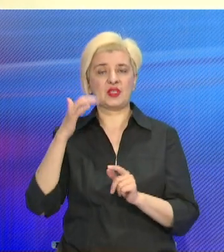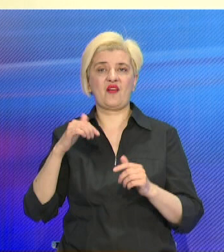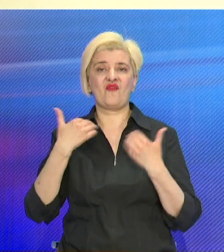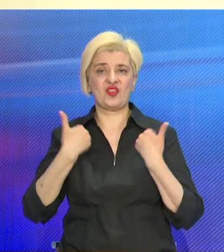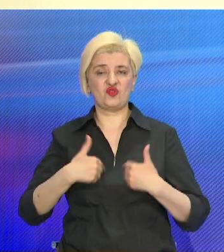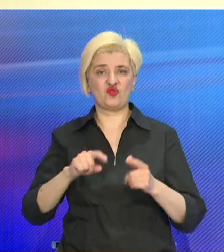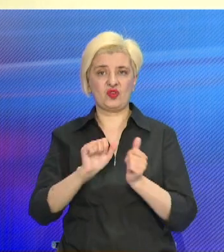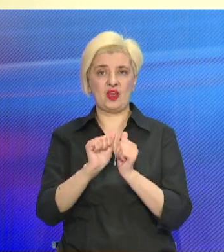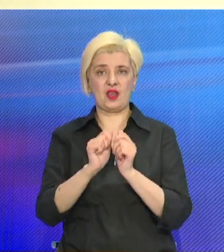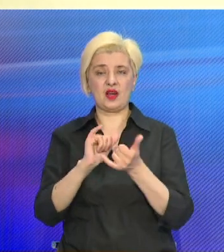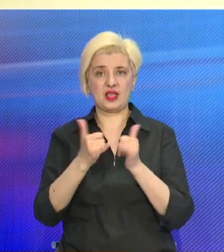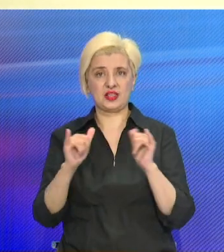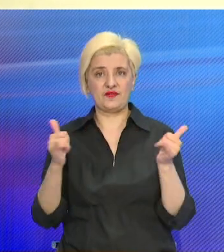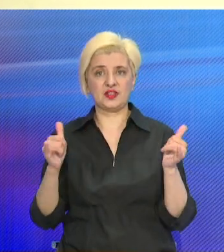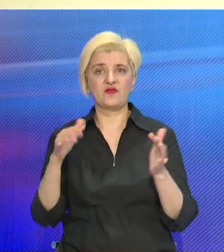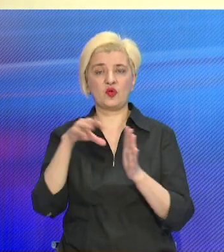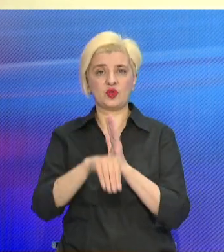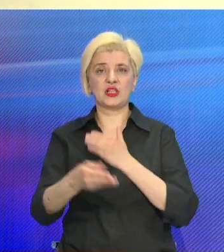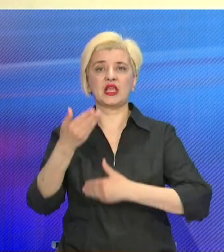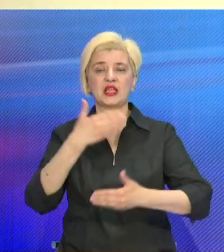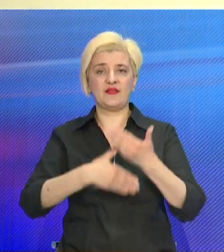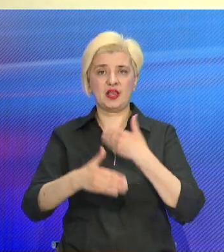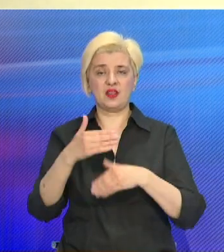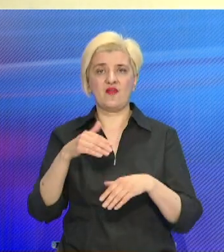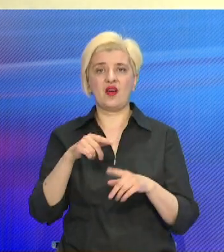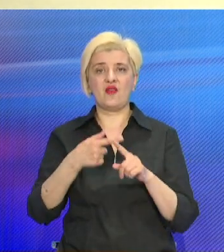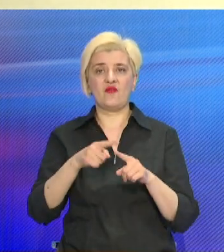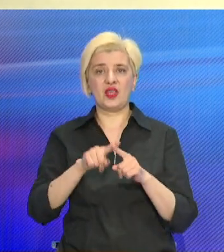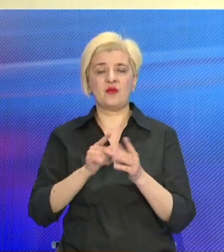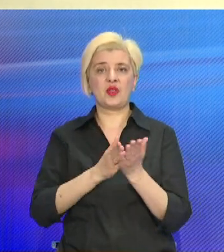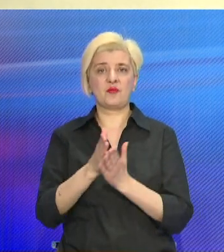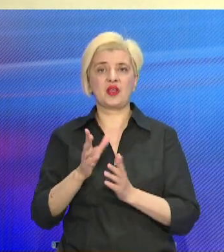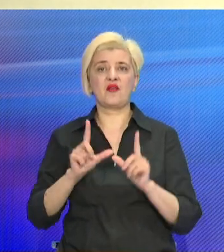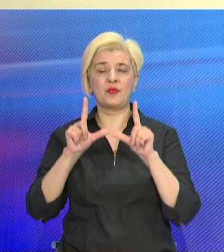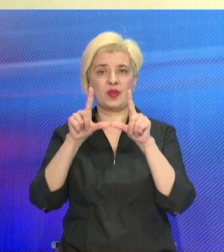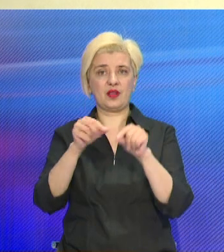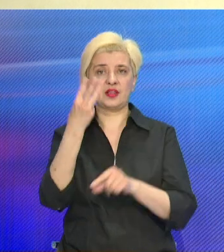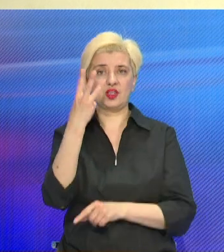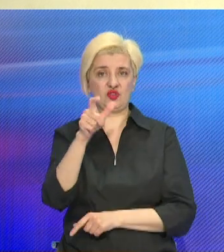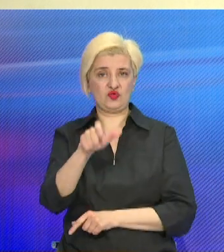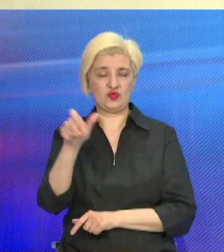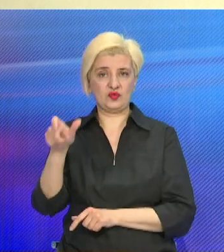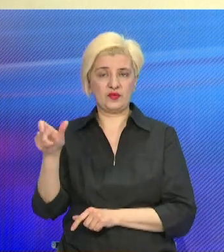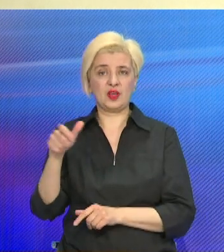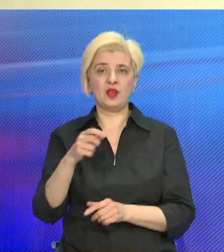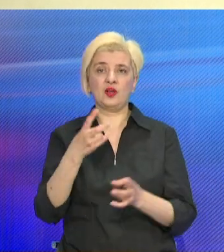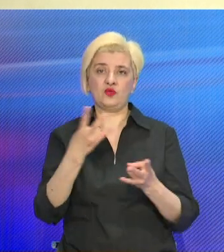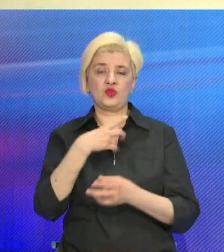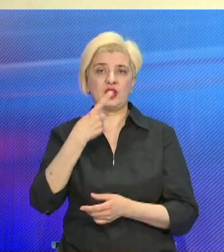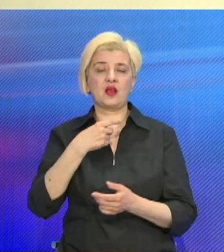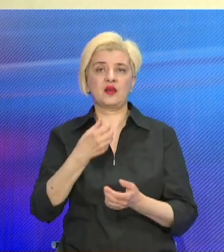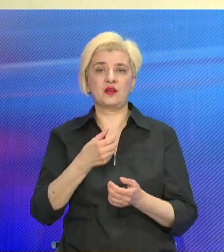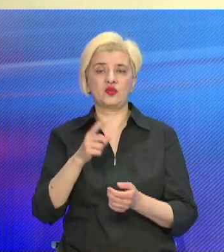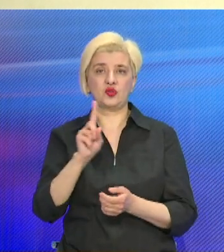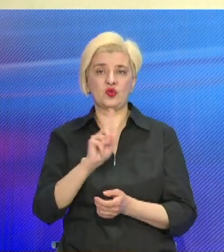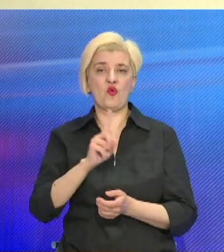skills. В этой компетенции по этому направлению мы возили 3 участника, и нужно сказать, что довольно достойные